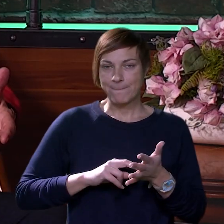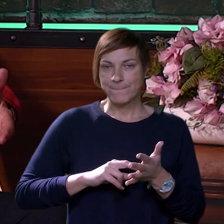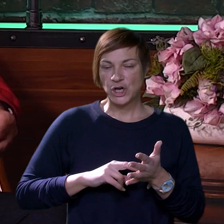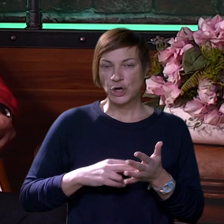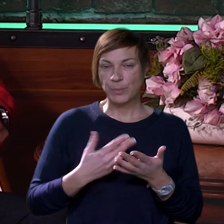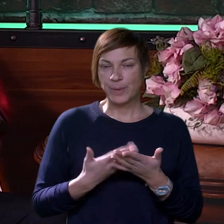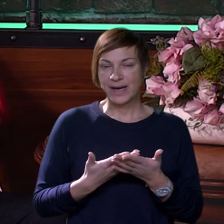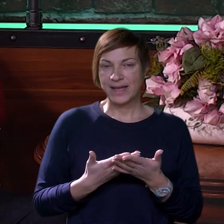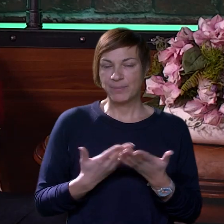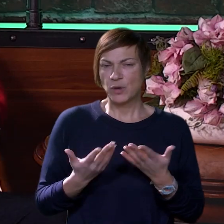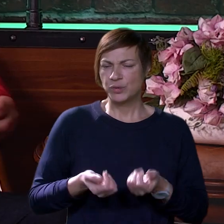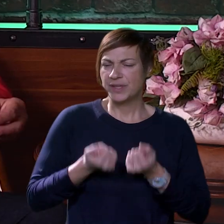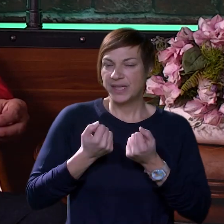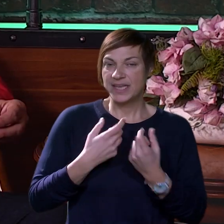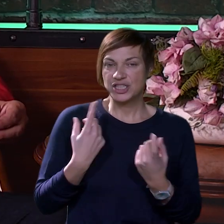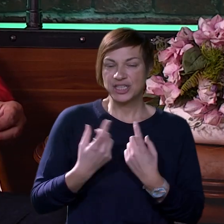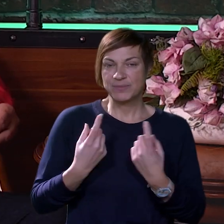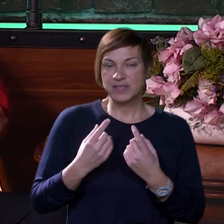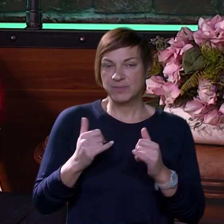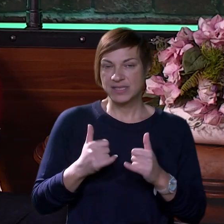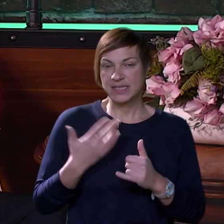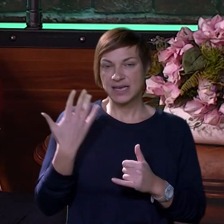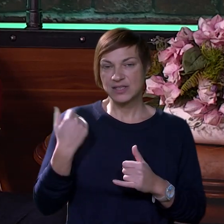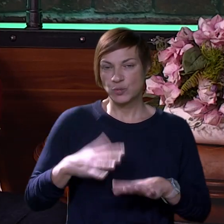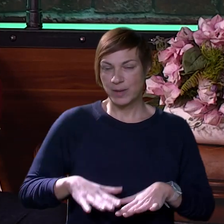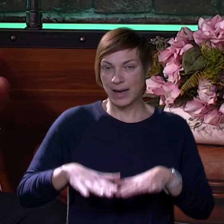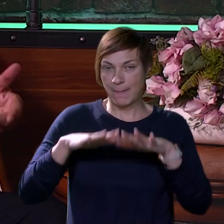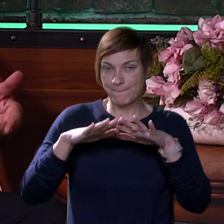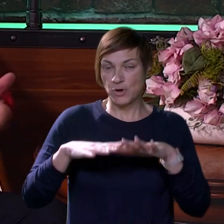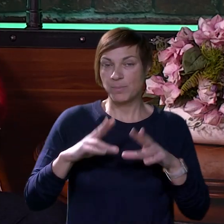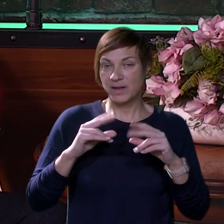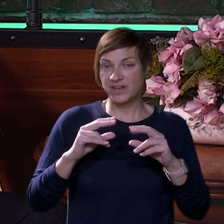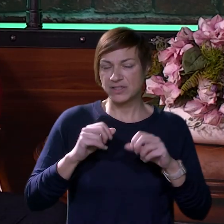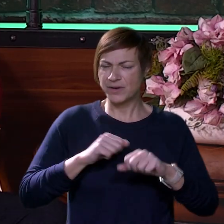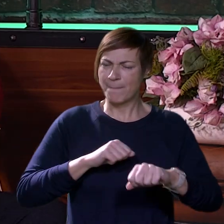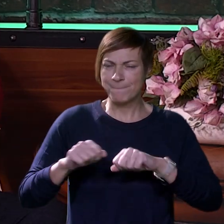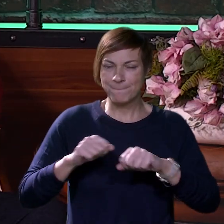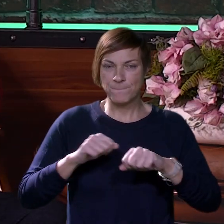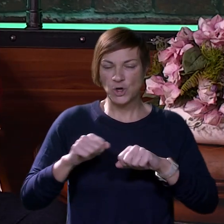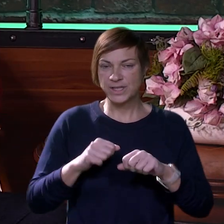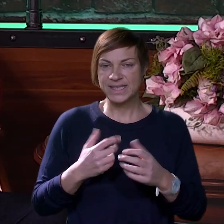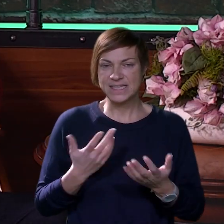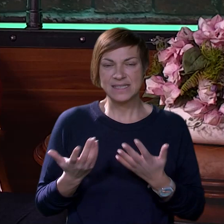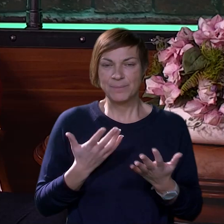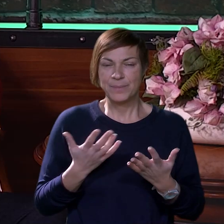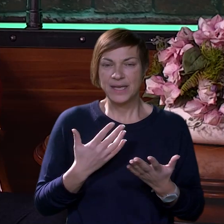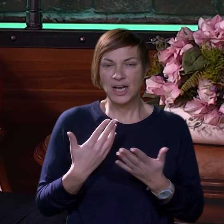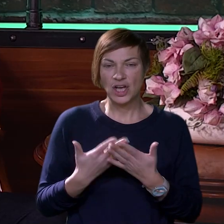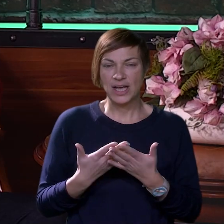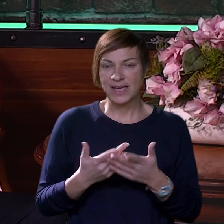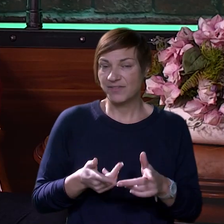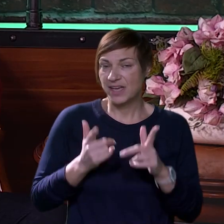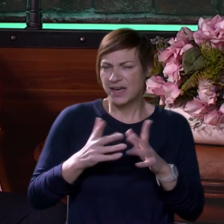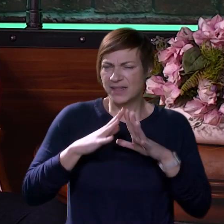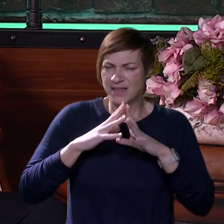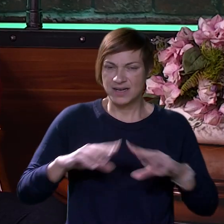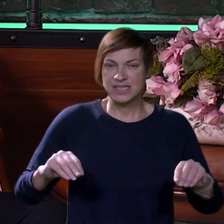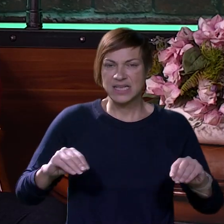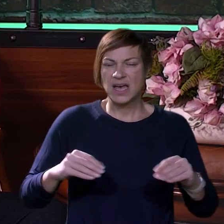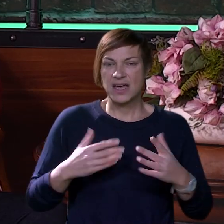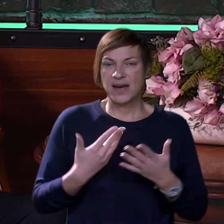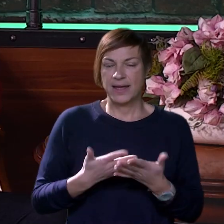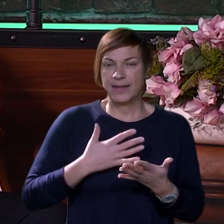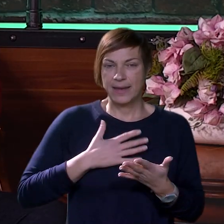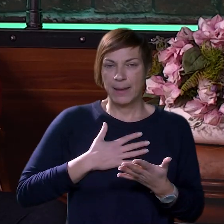problema. U tim nekim teškim situacijama, evo sad kad su bile i poplave, pričali smo o tome, potresi, bilo kakav ratna razaranja,